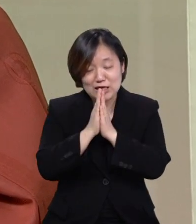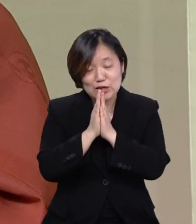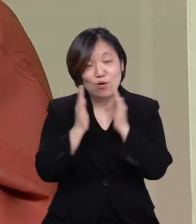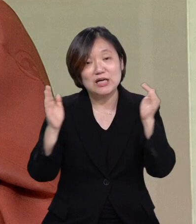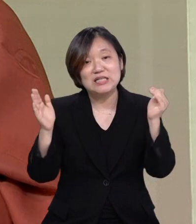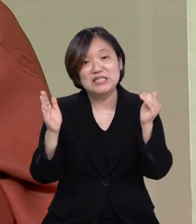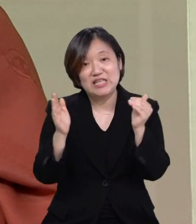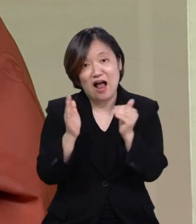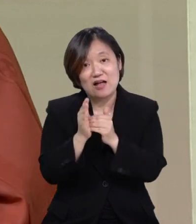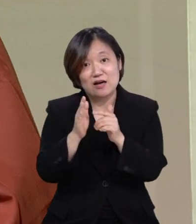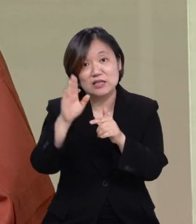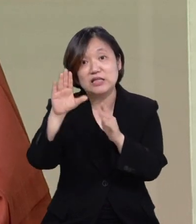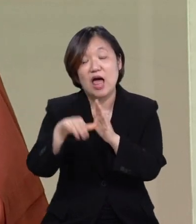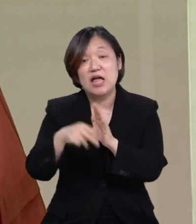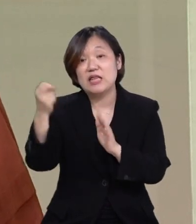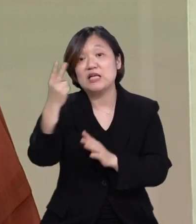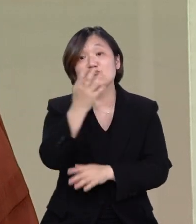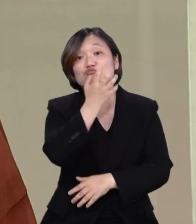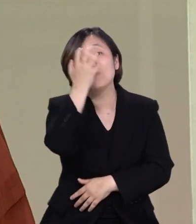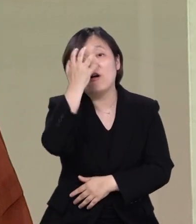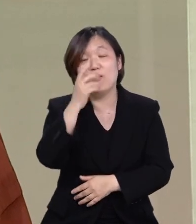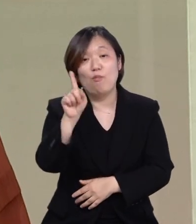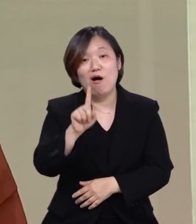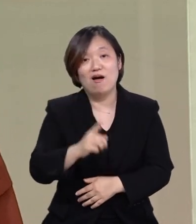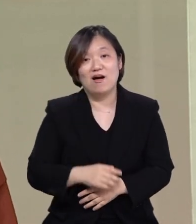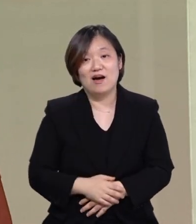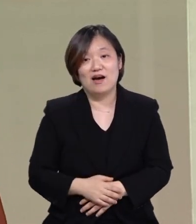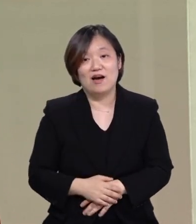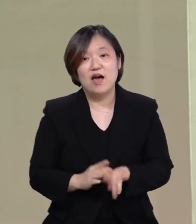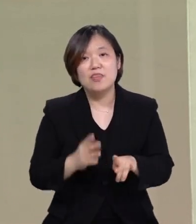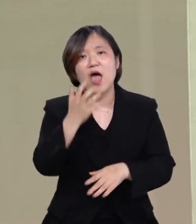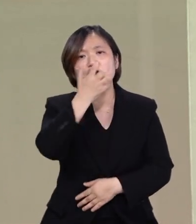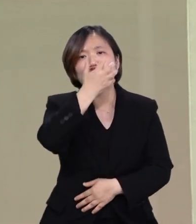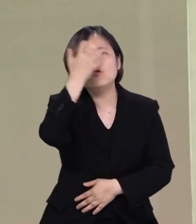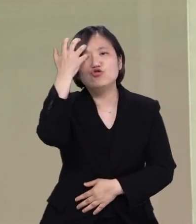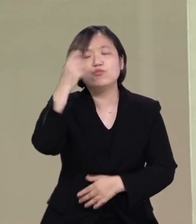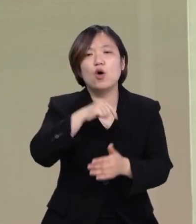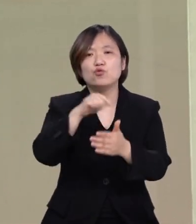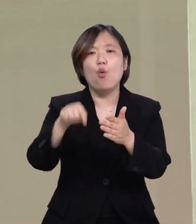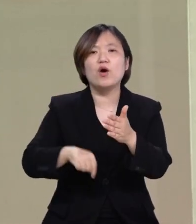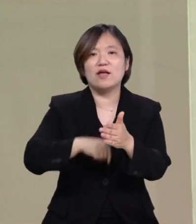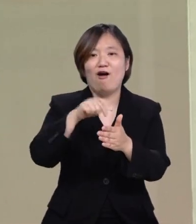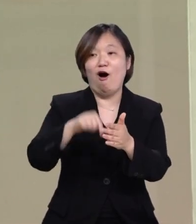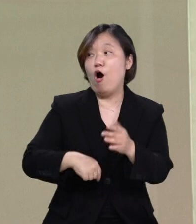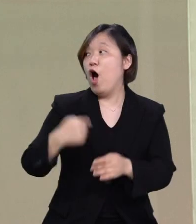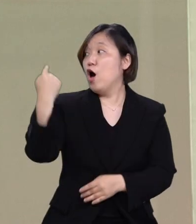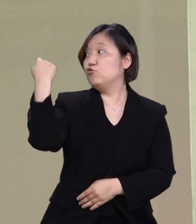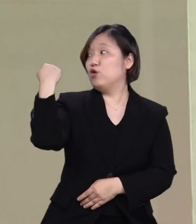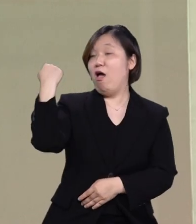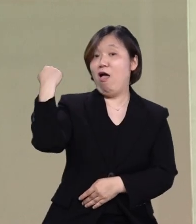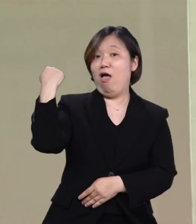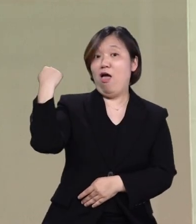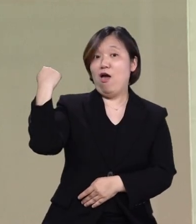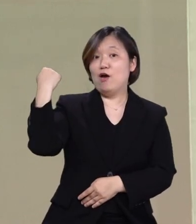때쯤에 또 생생한 꿈을 꿨는데 등 뒤에 누가 자기 등 뒤에 누가 짠하고 나타났대요